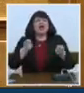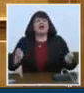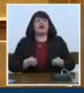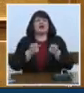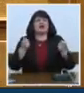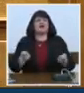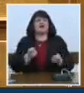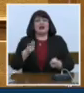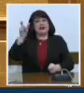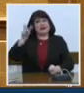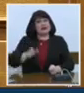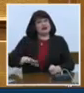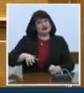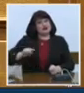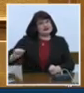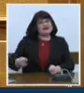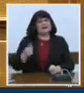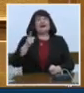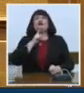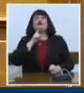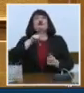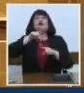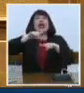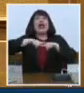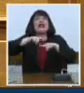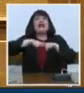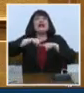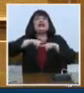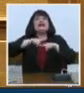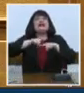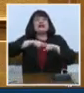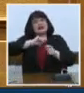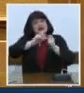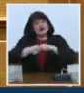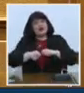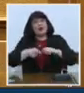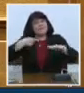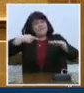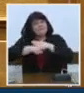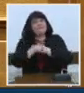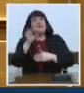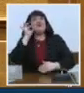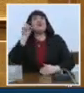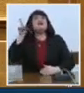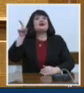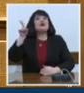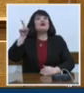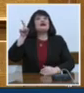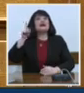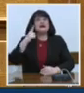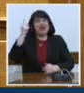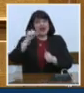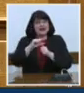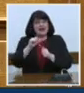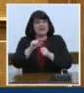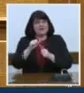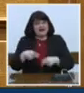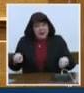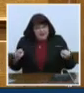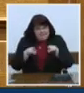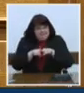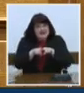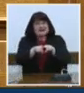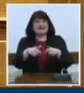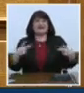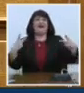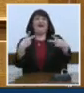ενδεχομένως. Όπως το ελληνικό, όπως το μετρό της Θεσσαλονίκης. Σε ένα μήνα από τώρα θα βρεθούμε μαζί να εγκαινιάσουμε τη